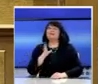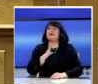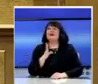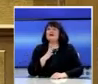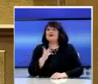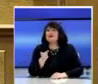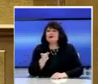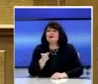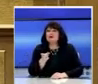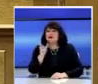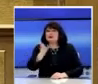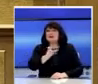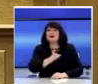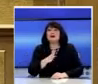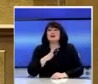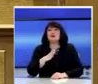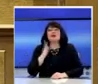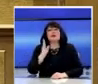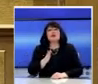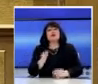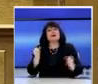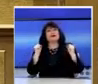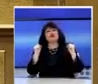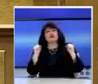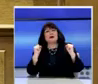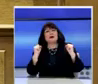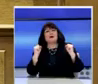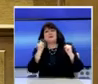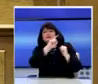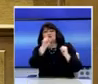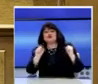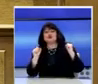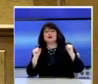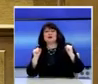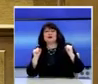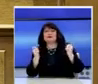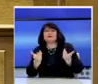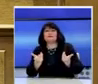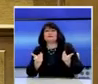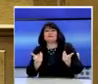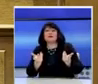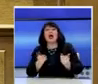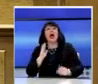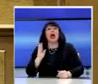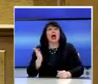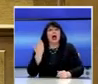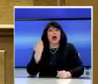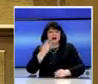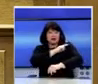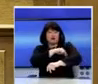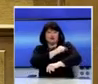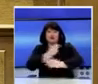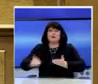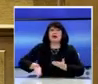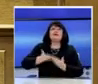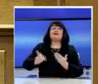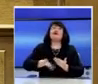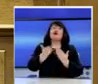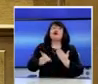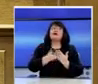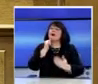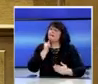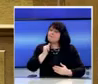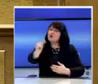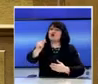από αυτούς, θα μπορούσαν σήμερα να είναι μαζί μας. Αν είχατε ενισχύσει τα νοσοκομεία μας με